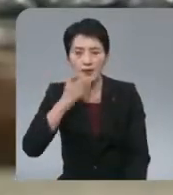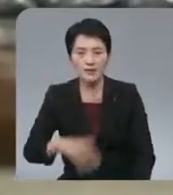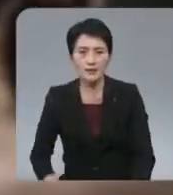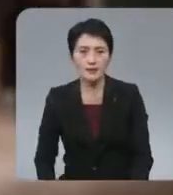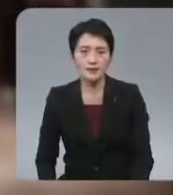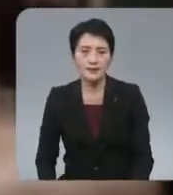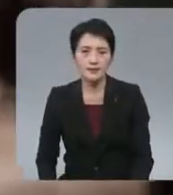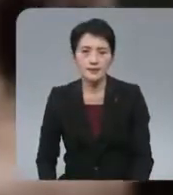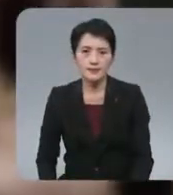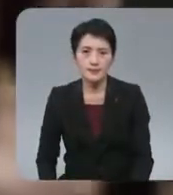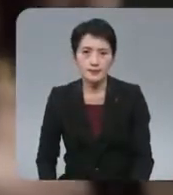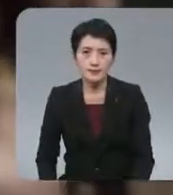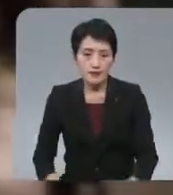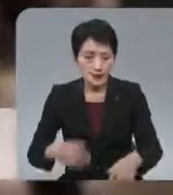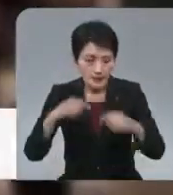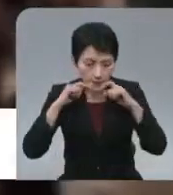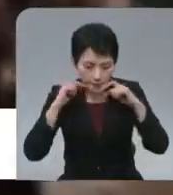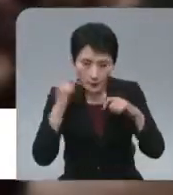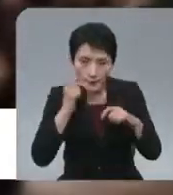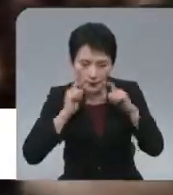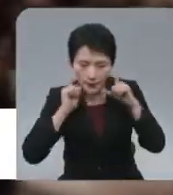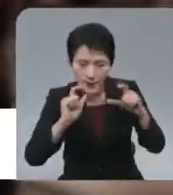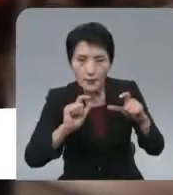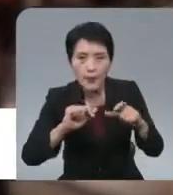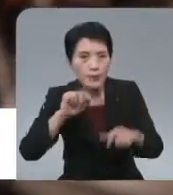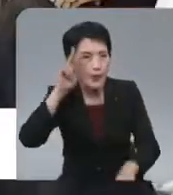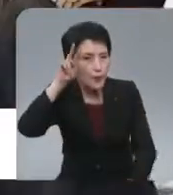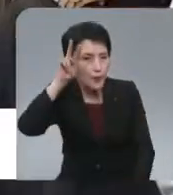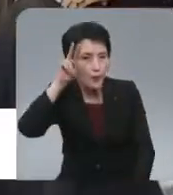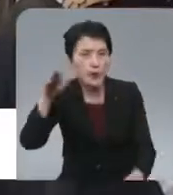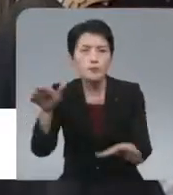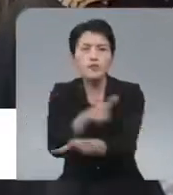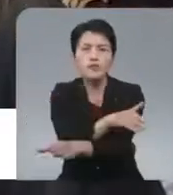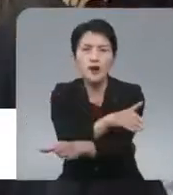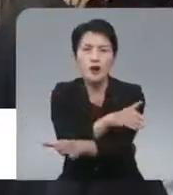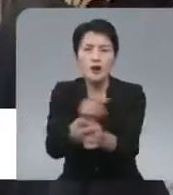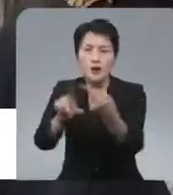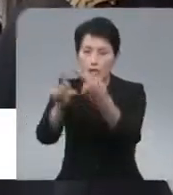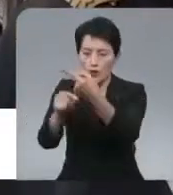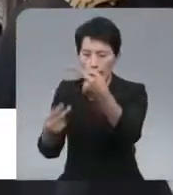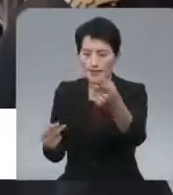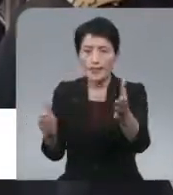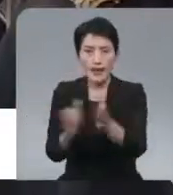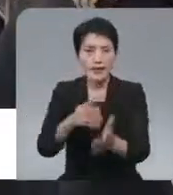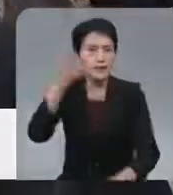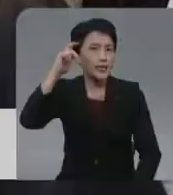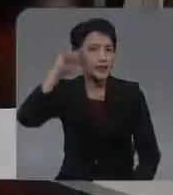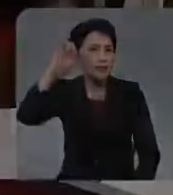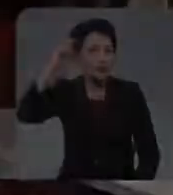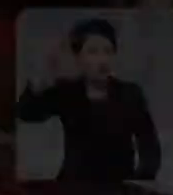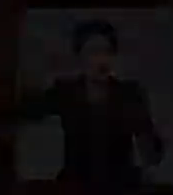peuvent être invités dont la mesure où le nombre de non vaccinés parmi niel ne dépasse par 49